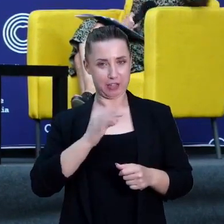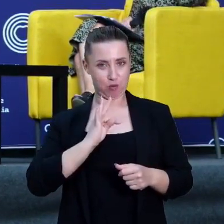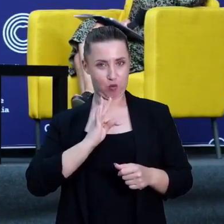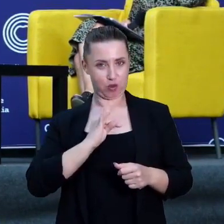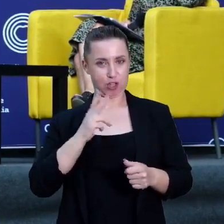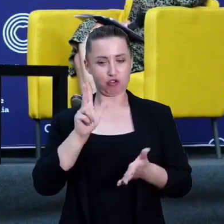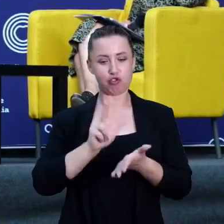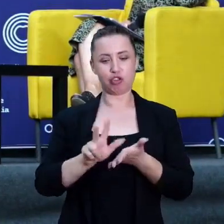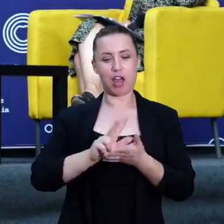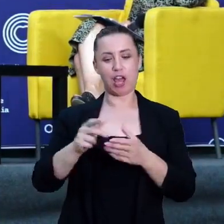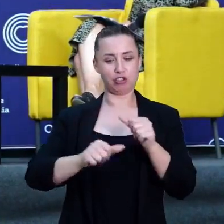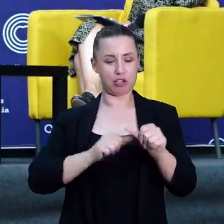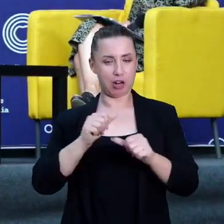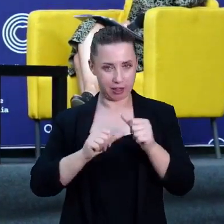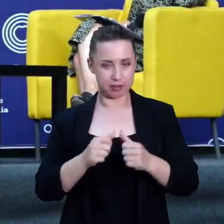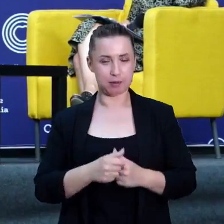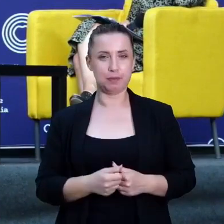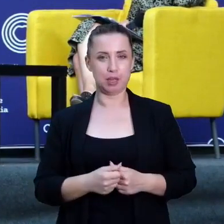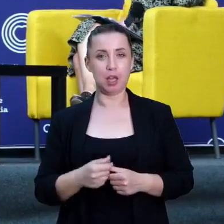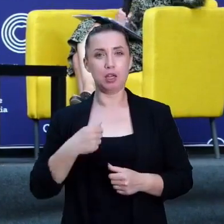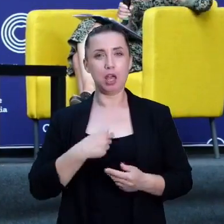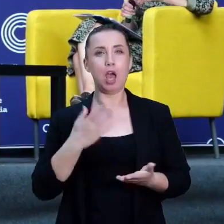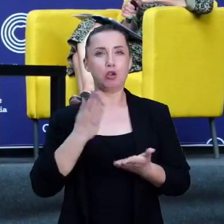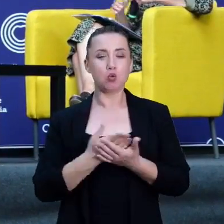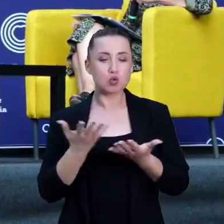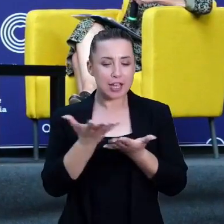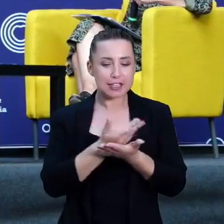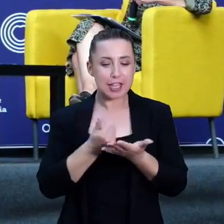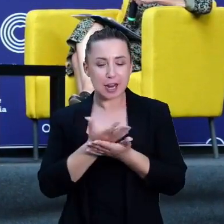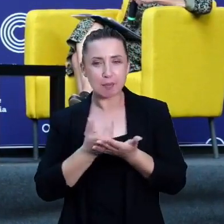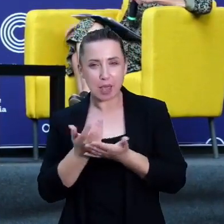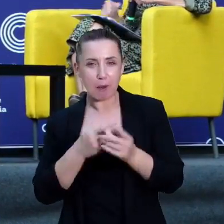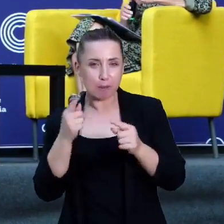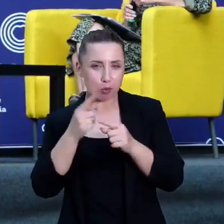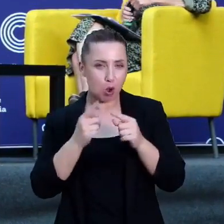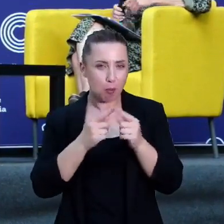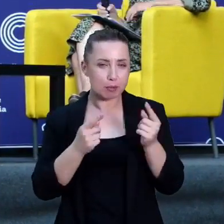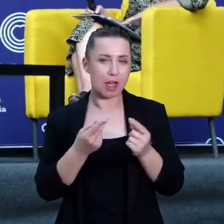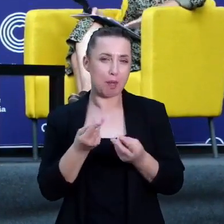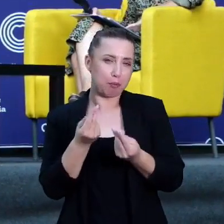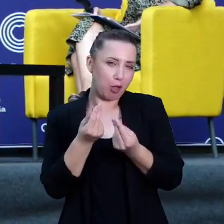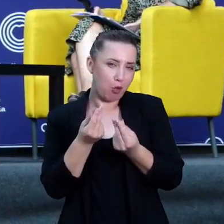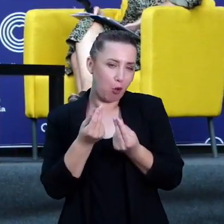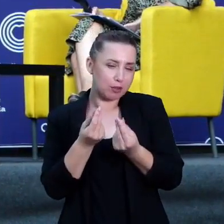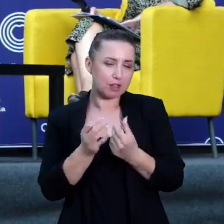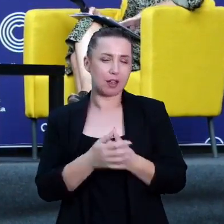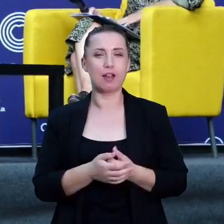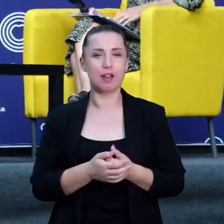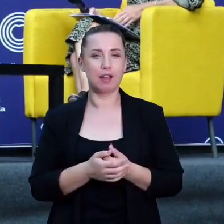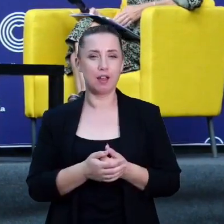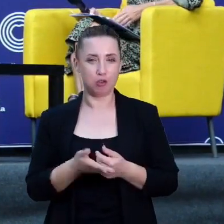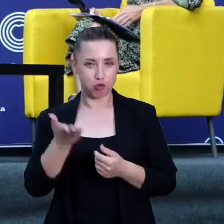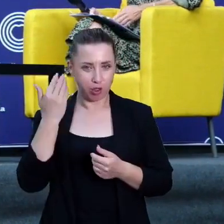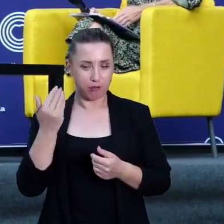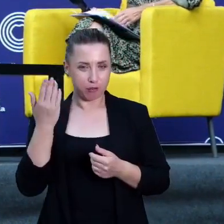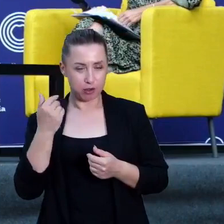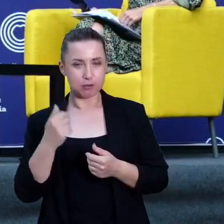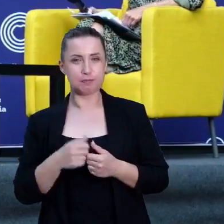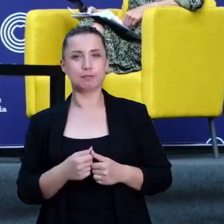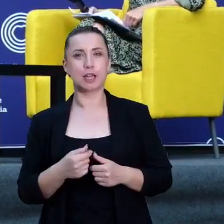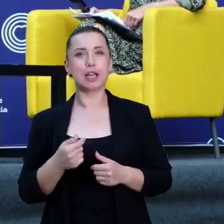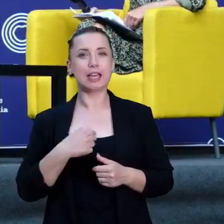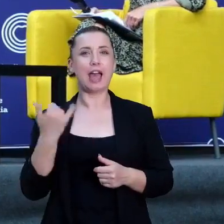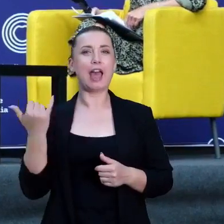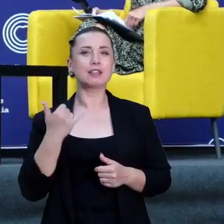udawało mi się nawet zarabiać jakieś drobne honoraria za śpiewanie. I zawsze